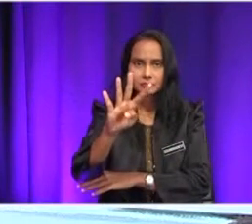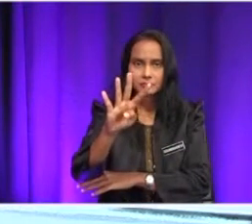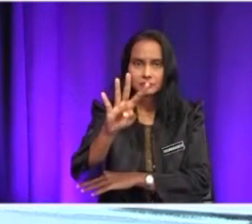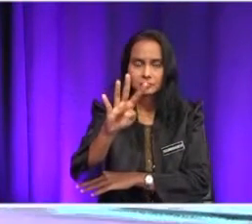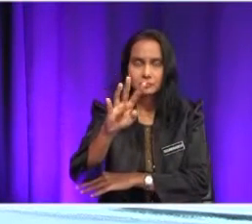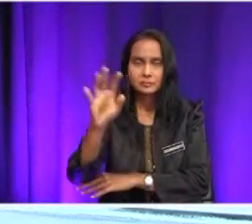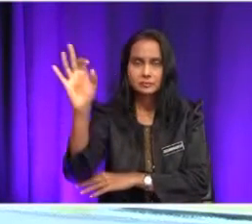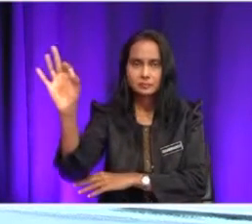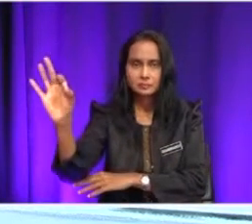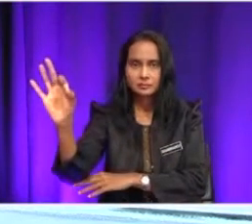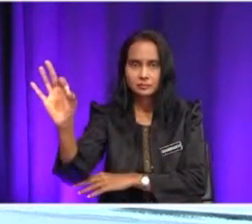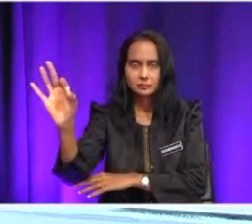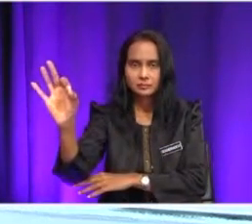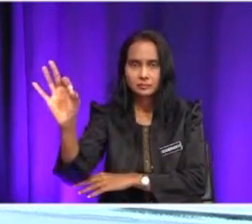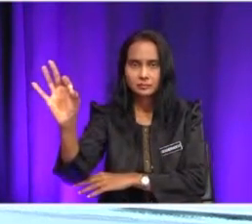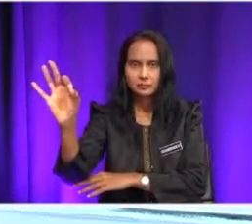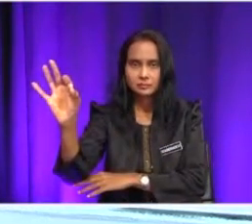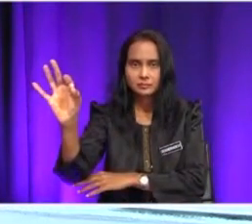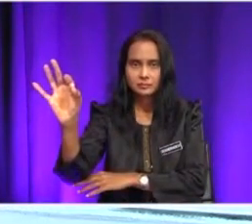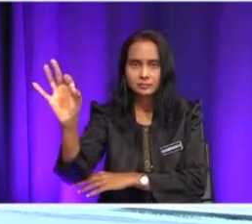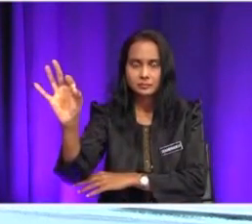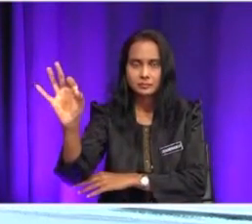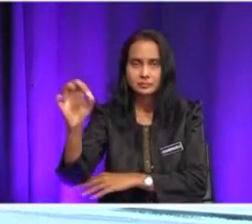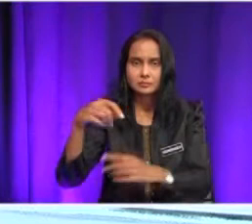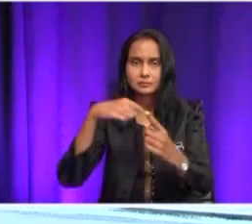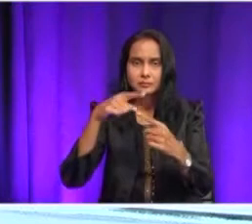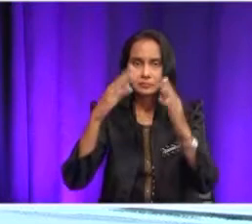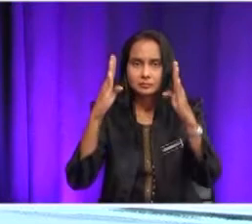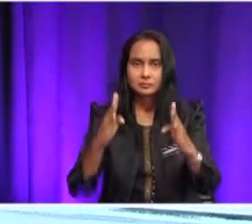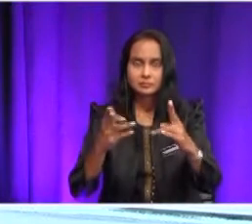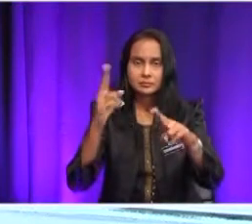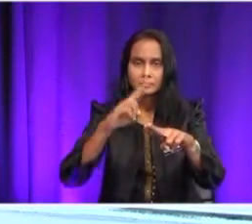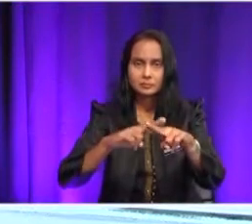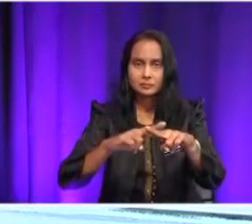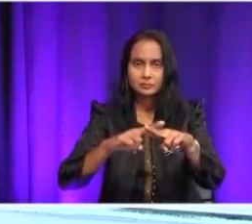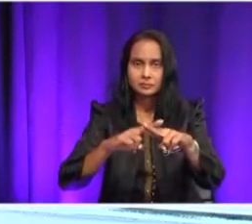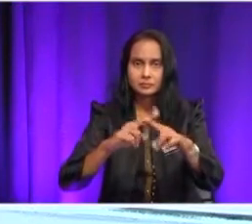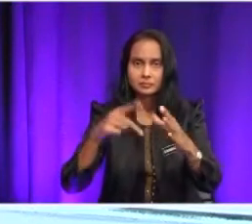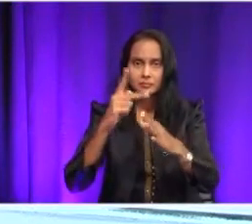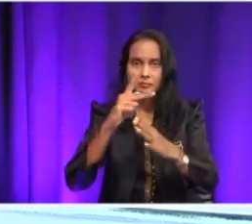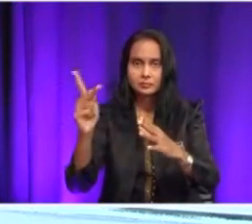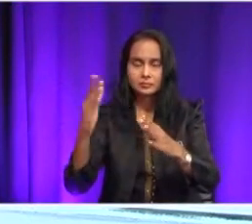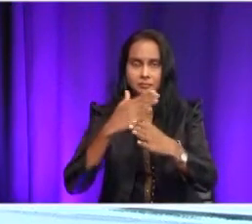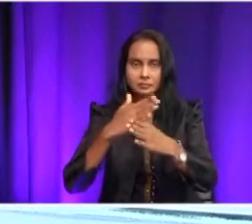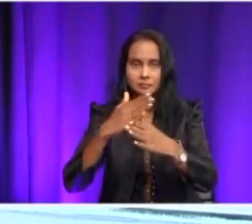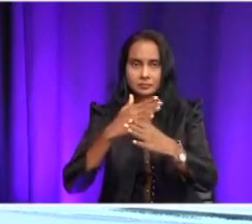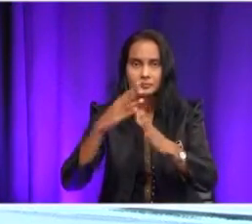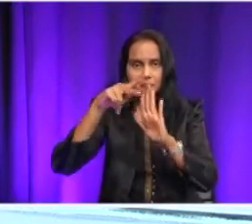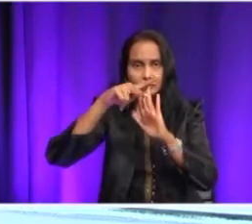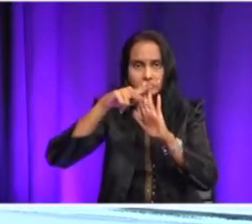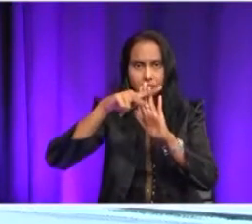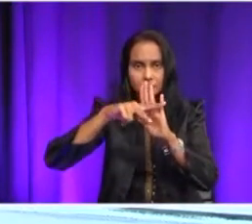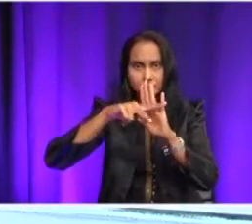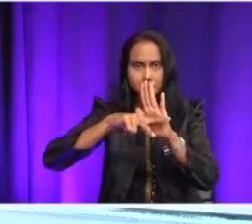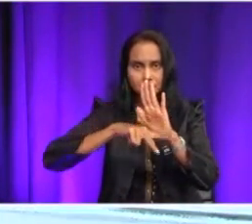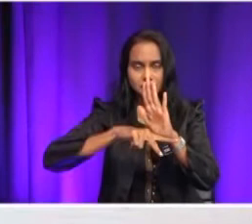betul apabila buruh ditambah lagi keluaran protes semakin menurun oke